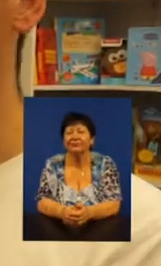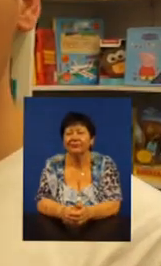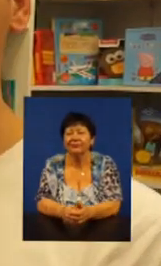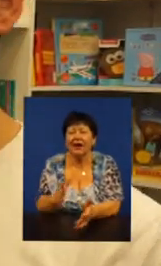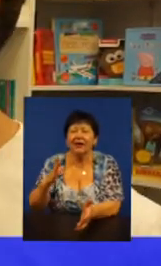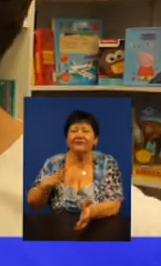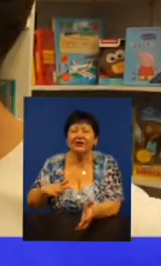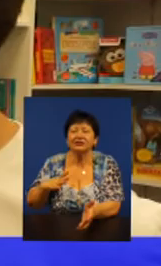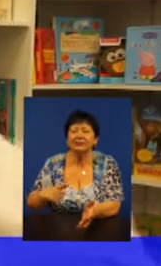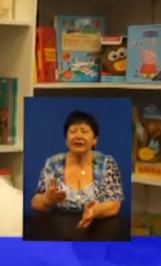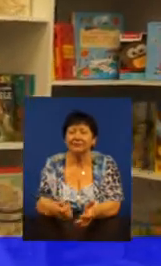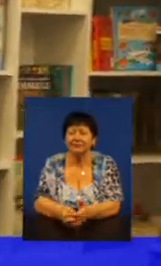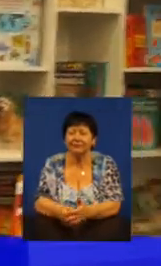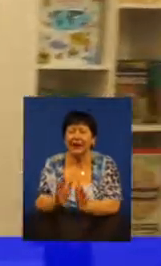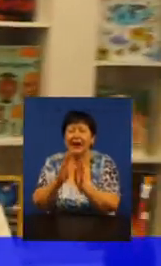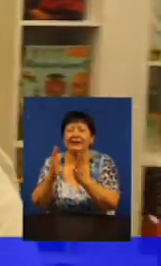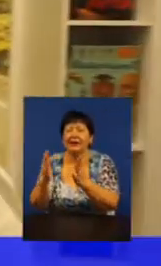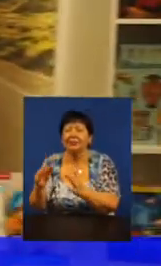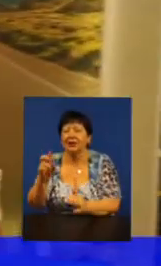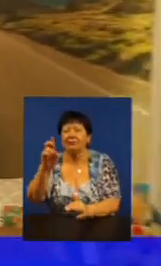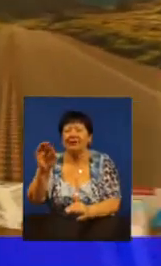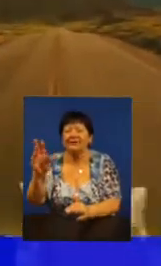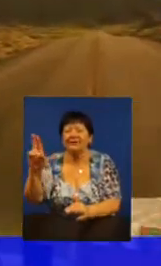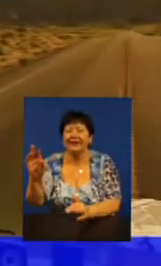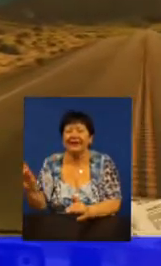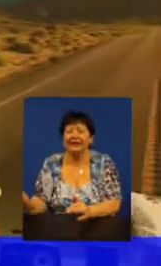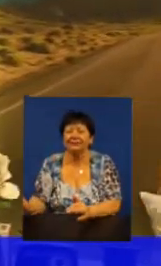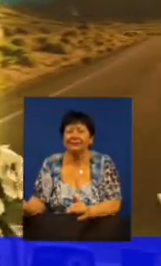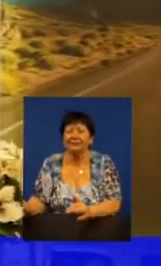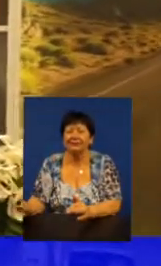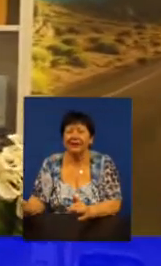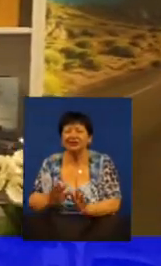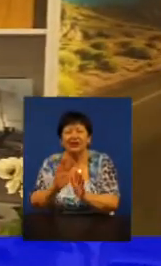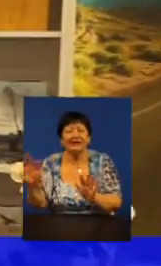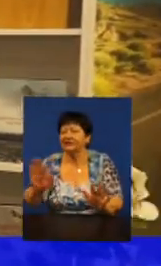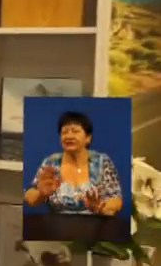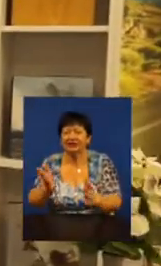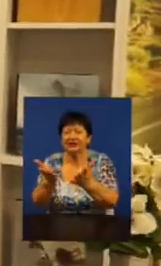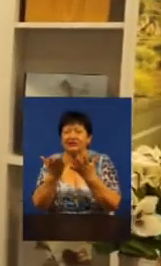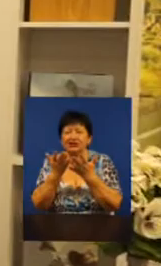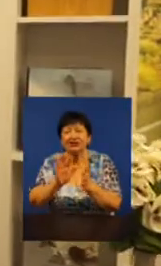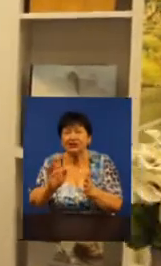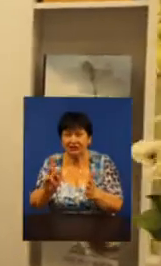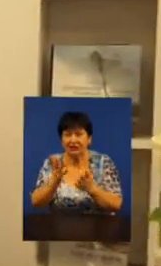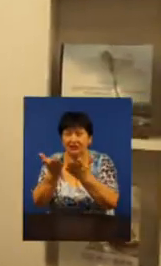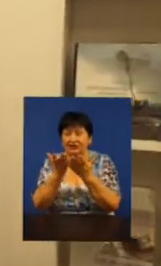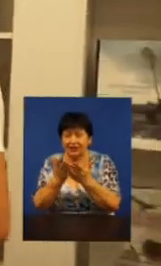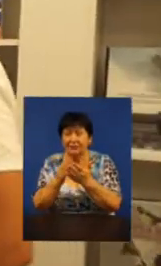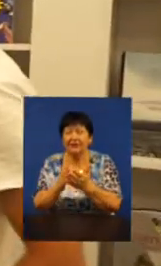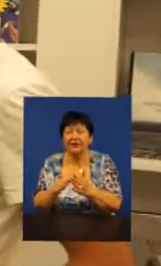Vă așteptăm în librăria Bestseller să citim, să descoperim cărți